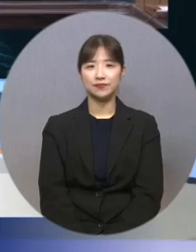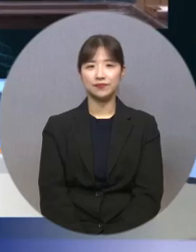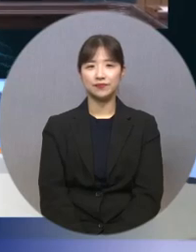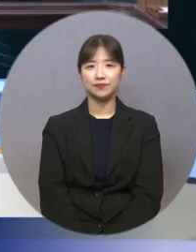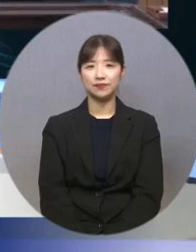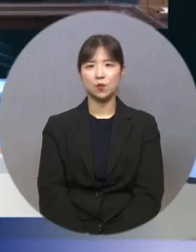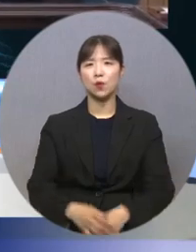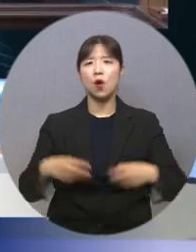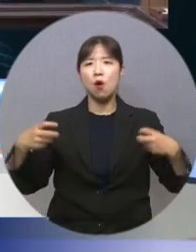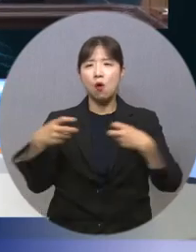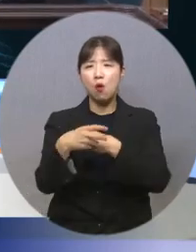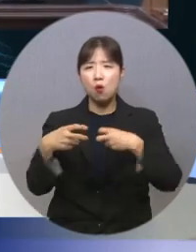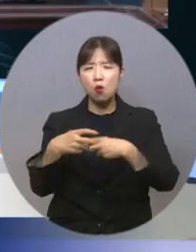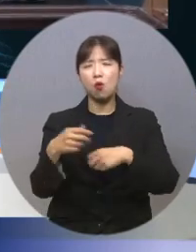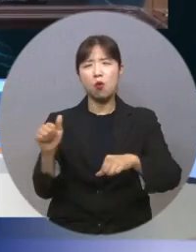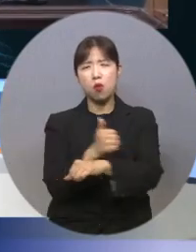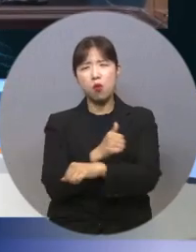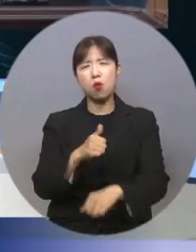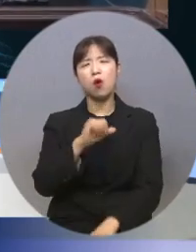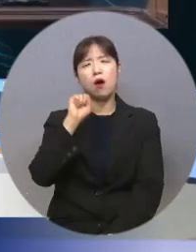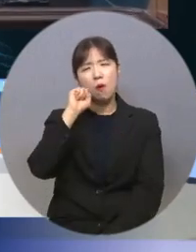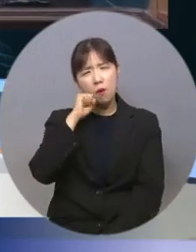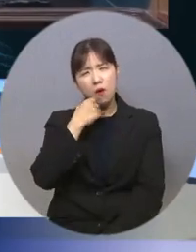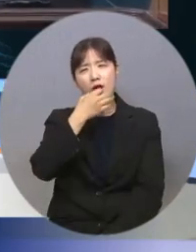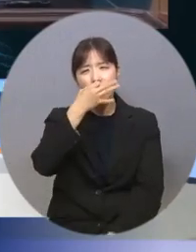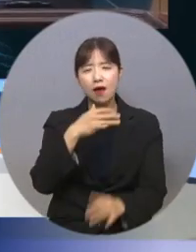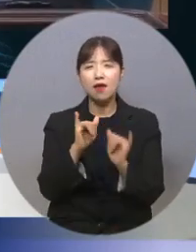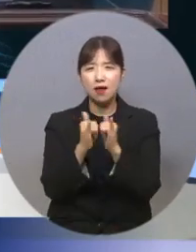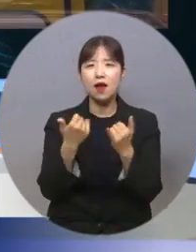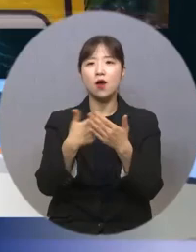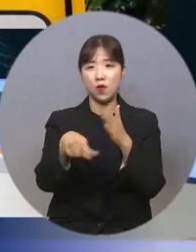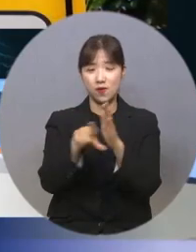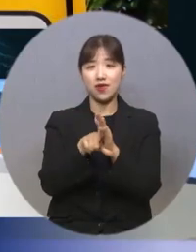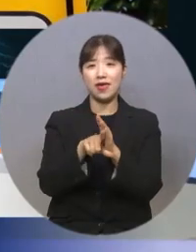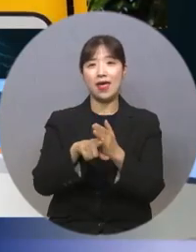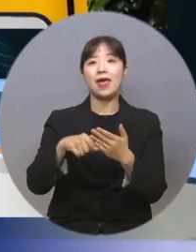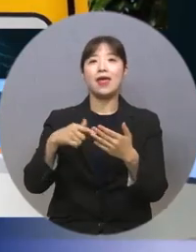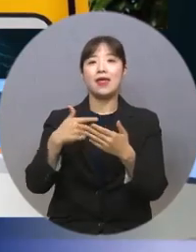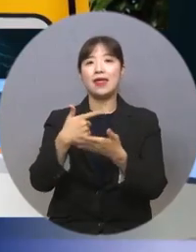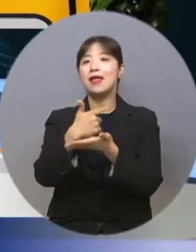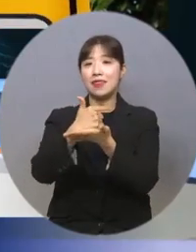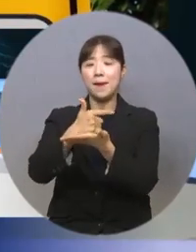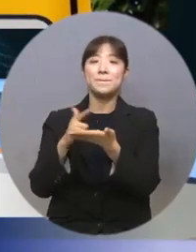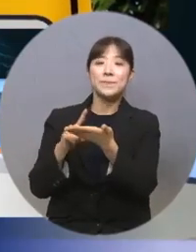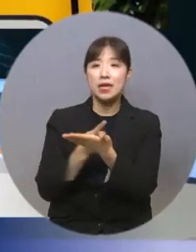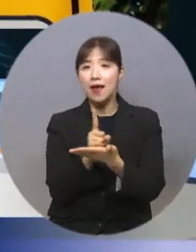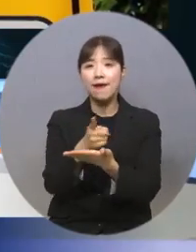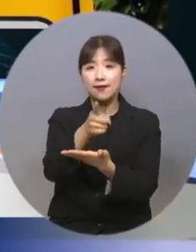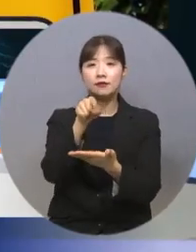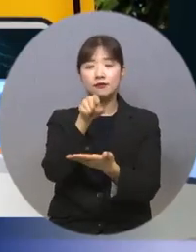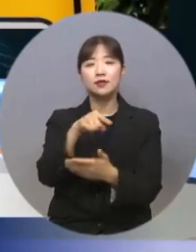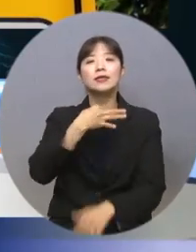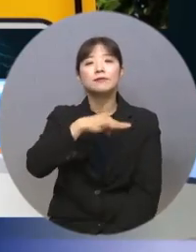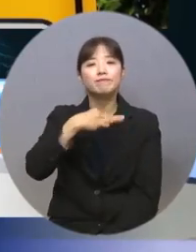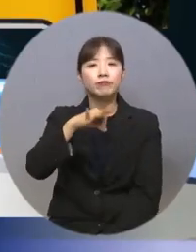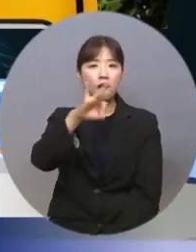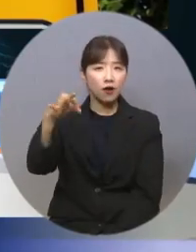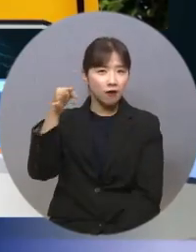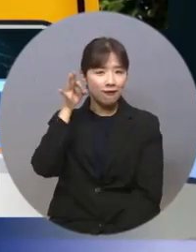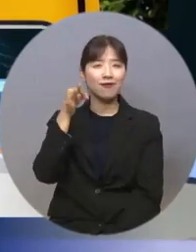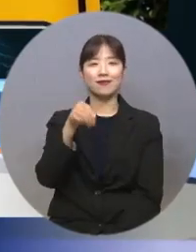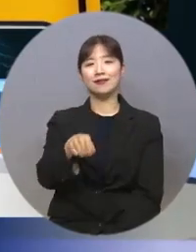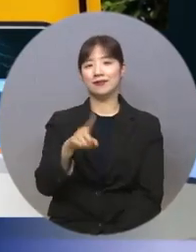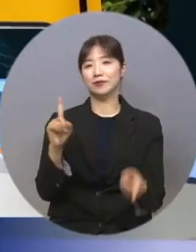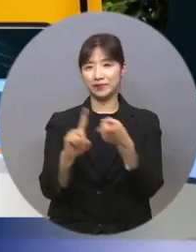교통약자 의 안전 확보를 위해 내비게이션 음성 안내 업무 협약이 체격에 씁니다 자세한 소식 웅 경화 기자가